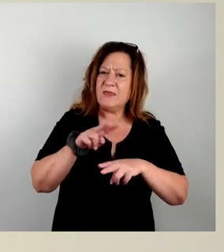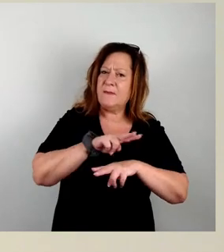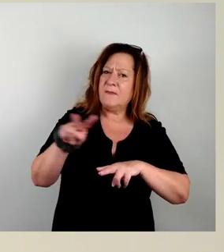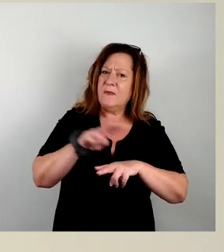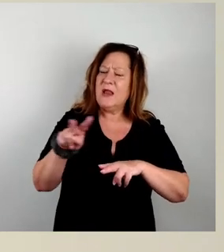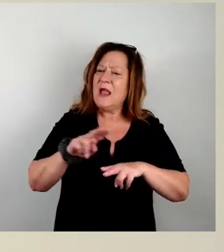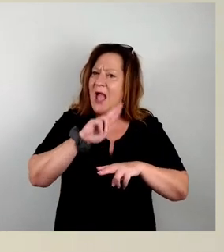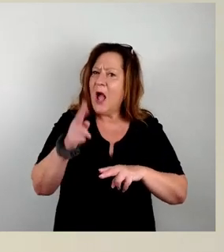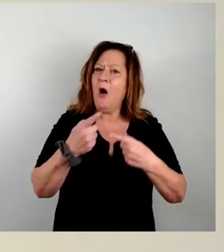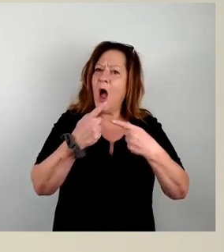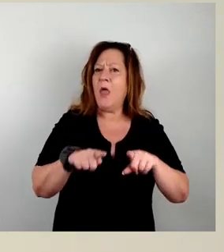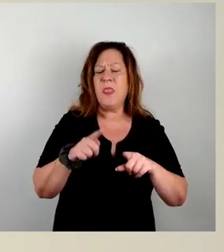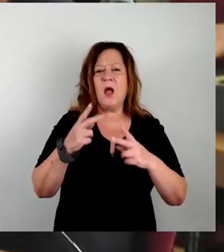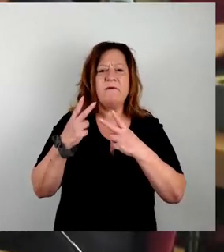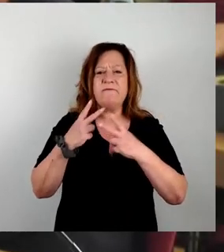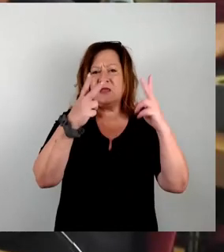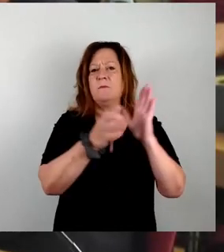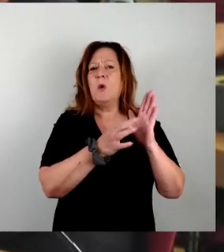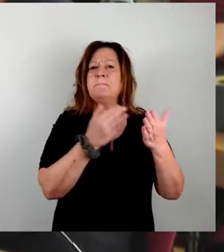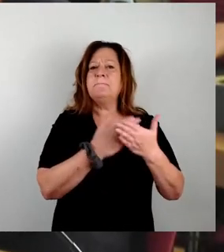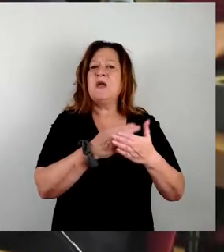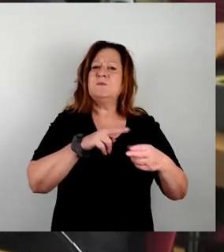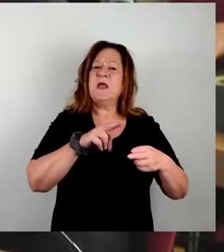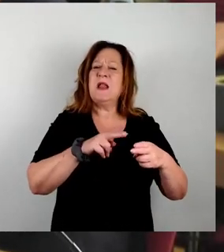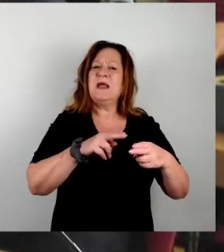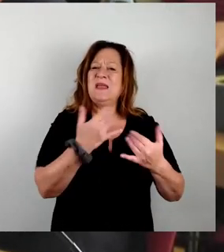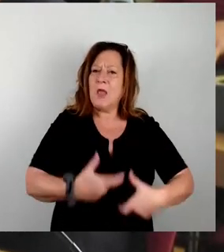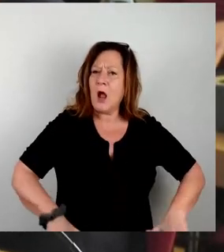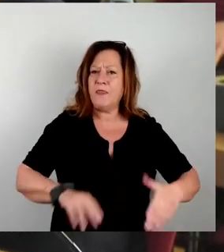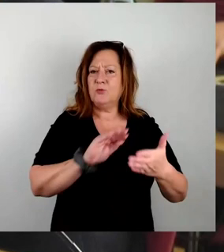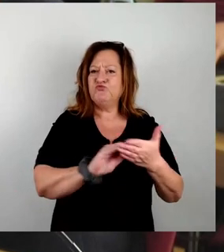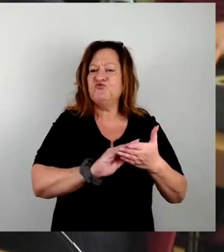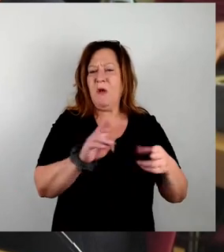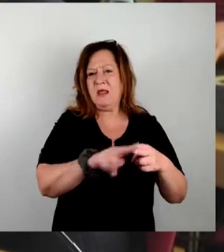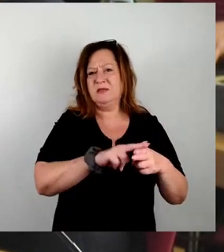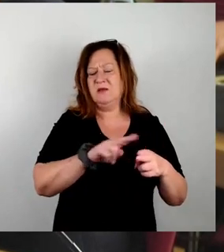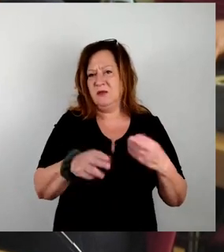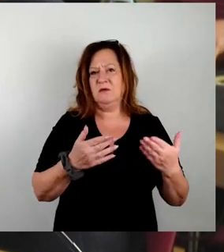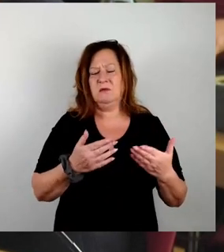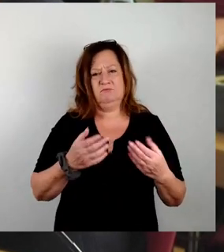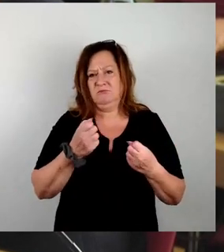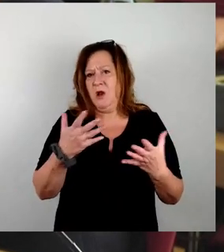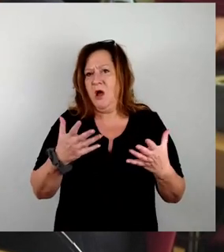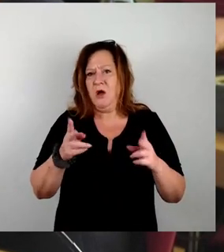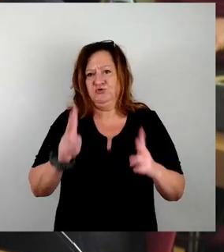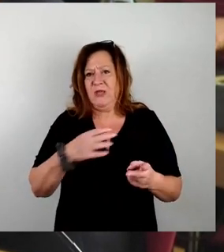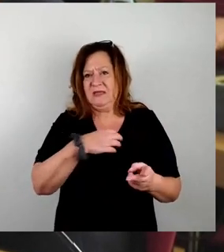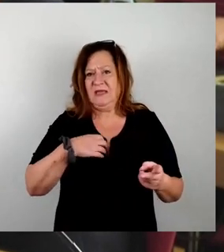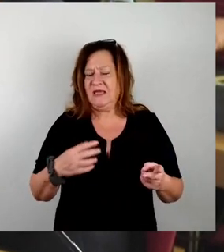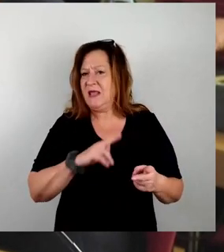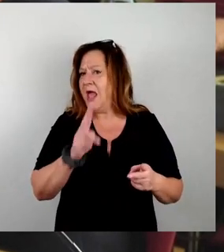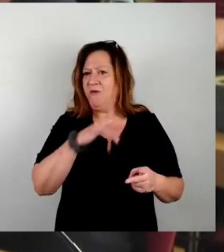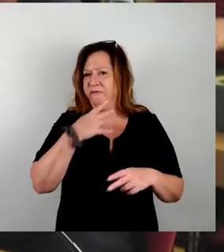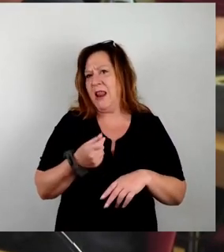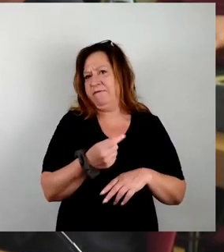gibt, beispielsweise Sanierung von Kitas und Schulen, wo natürlich die Stadt auch in Größenordnung an der Stelle investiert. Dass das